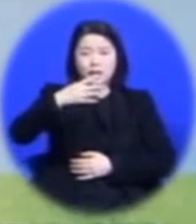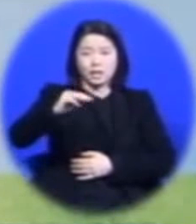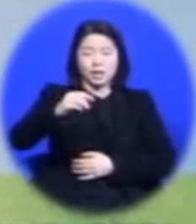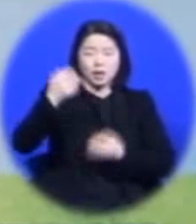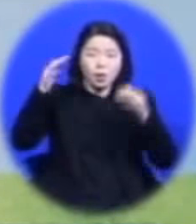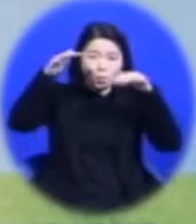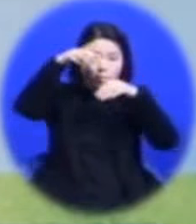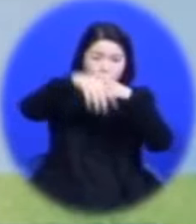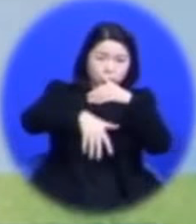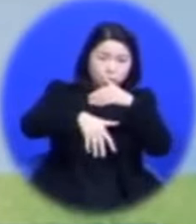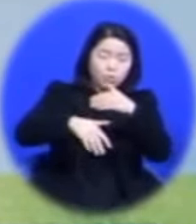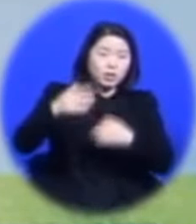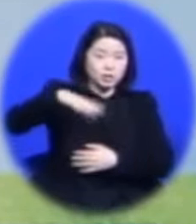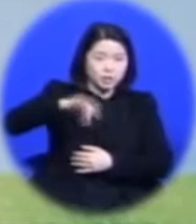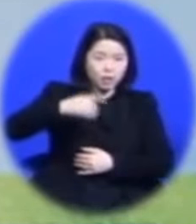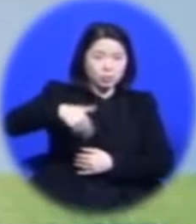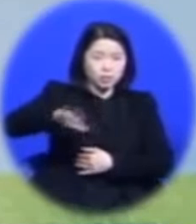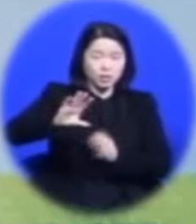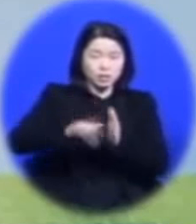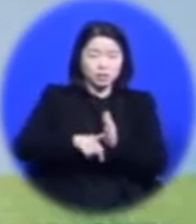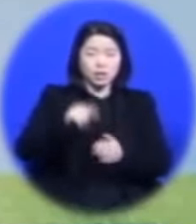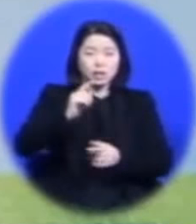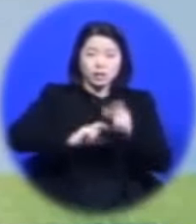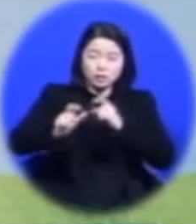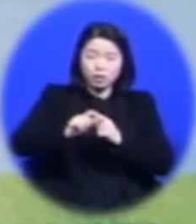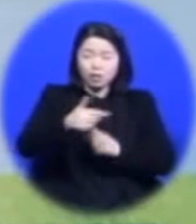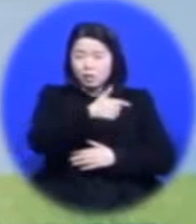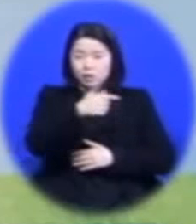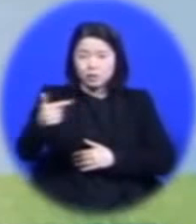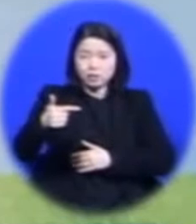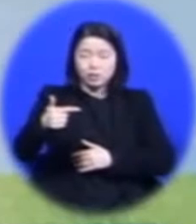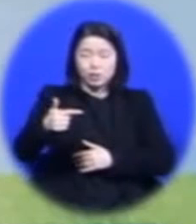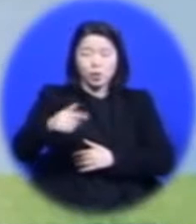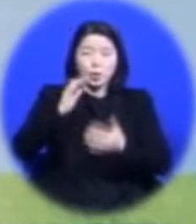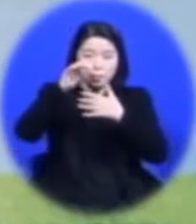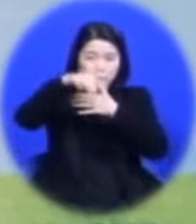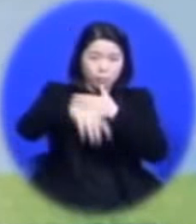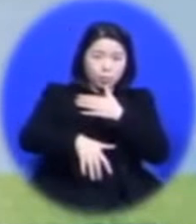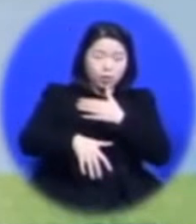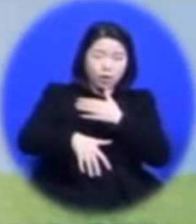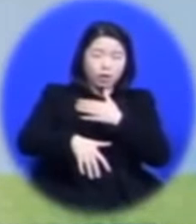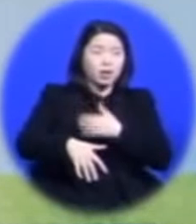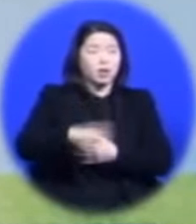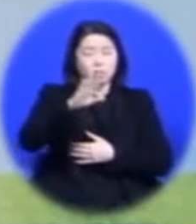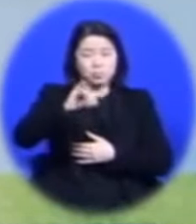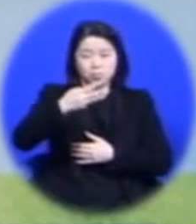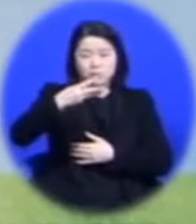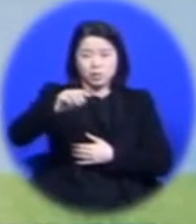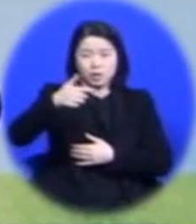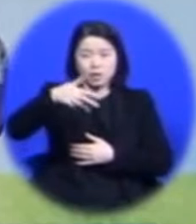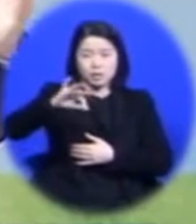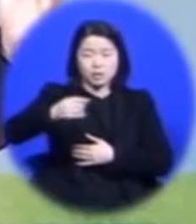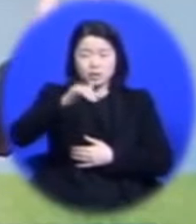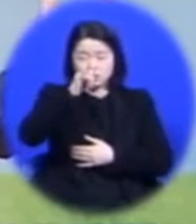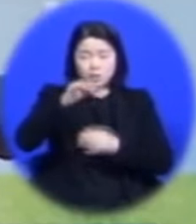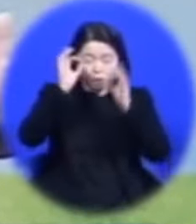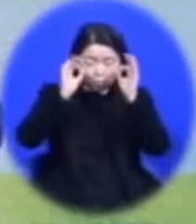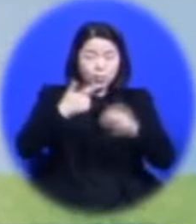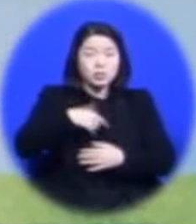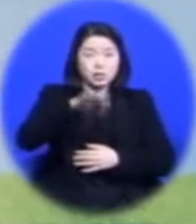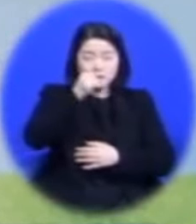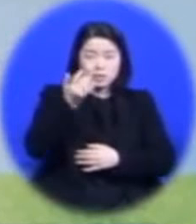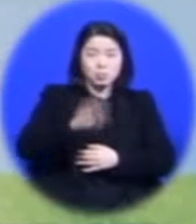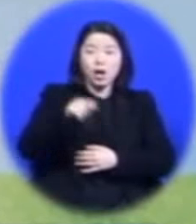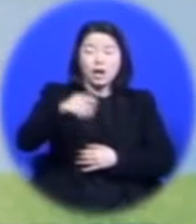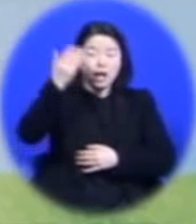때 그보다 더 큰 폭포가 브라질에 있어서 본 적이 있습니다만 그때는 그렇게 큰 폭포를